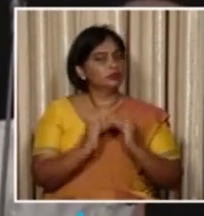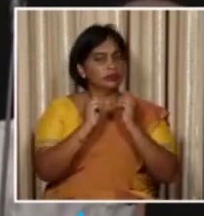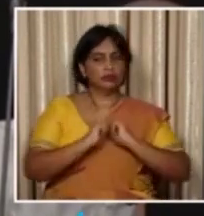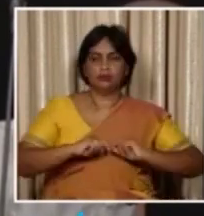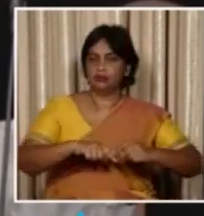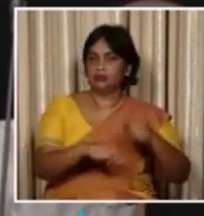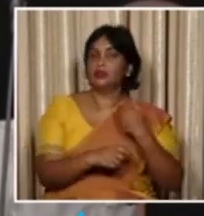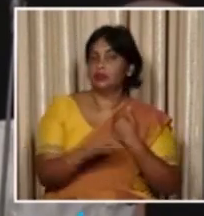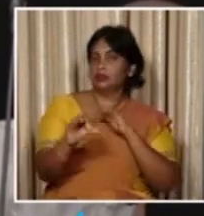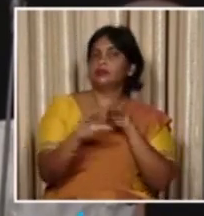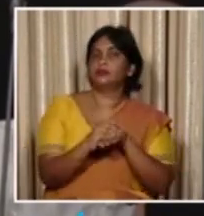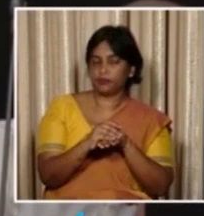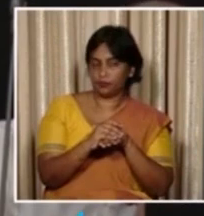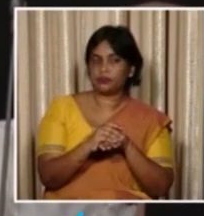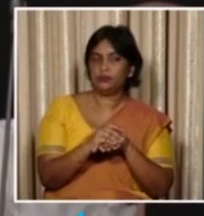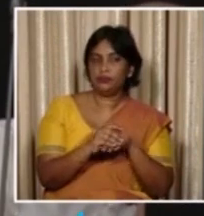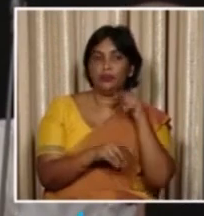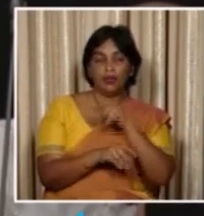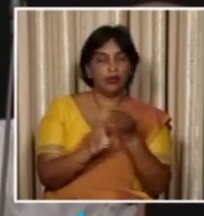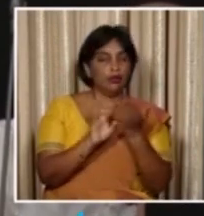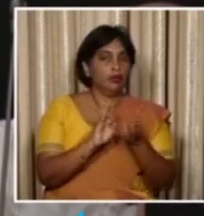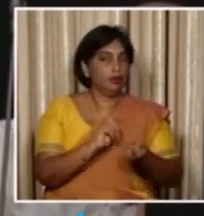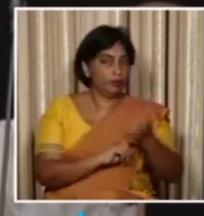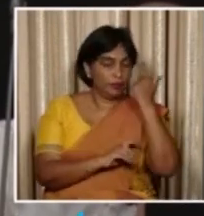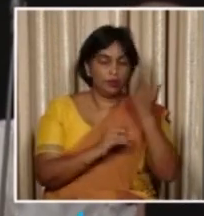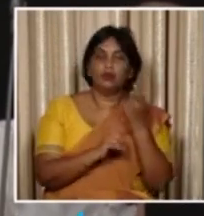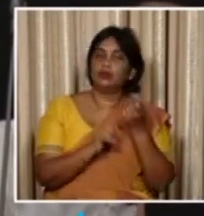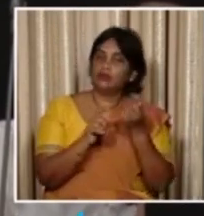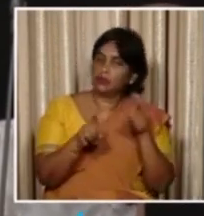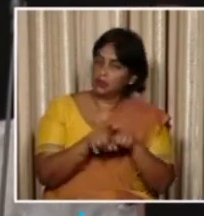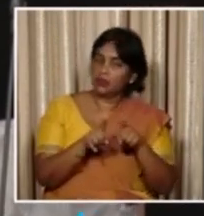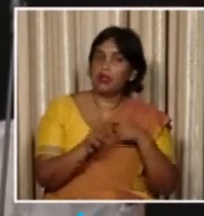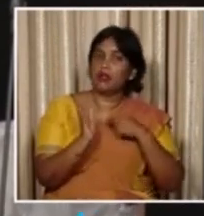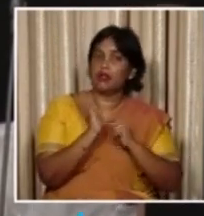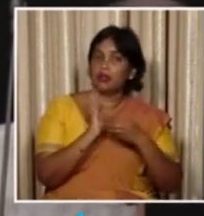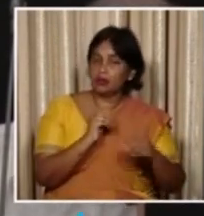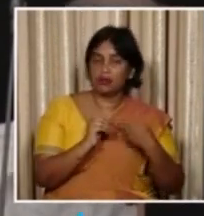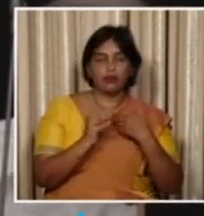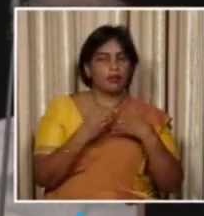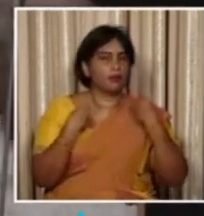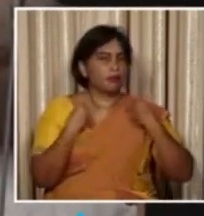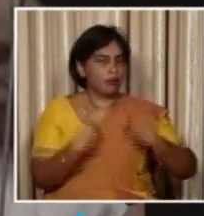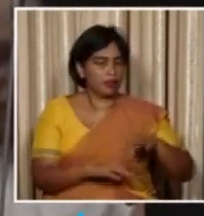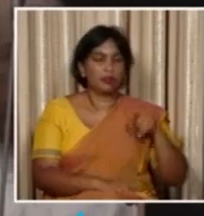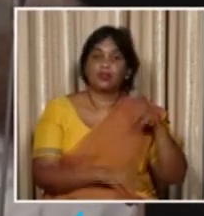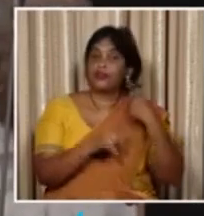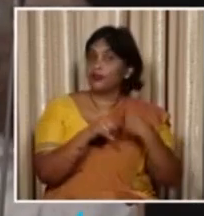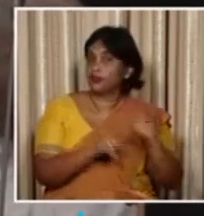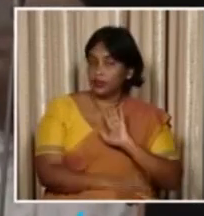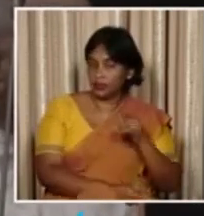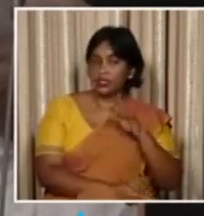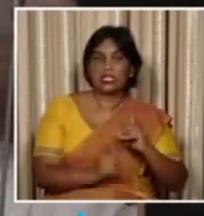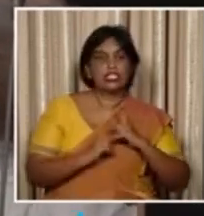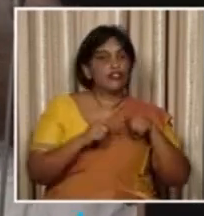මාවතකට අවතීර්ණ විය යුතුය. ඉහළ ආර්ථික වර්ධනයක් මෙන් අපගේ ණය බර සැහැල්ලු වෙනවා. ඒ විතරක් නෙවෙයි